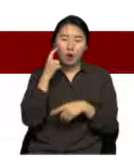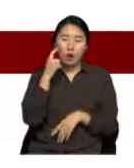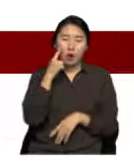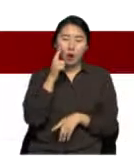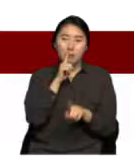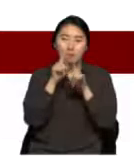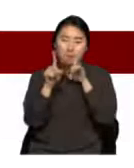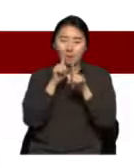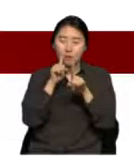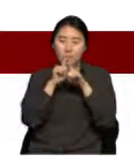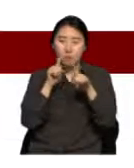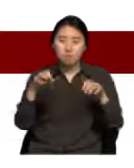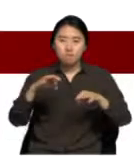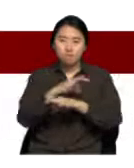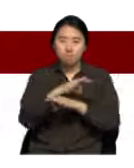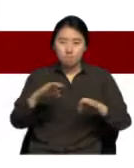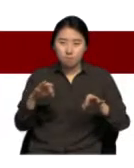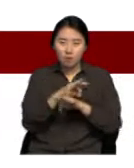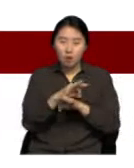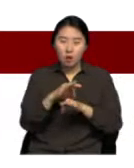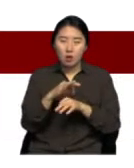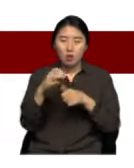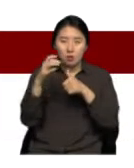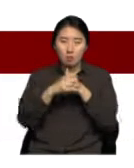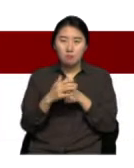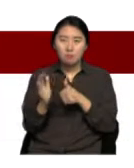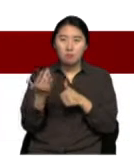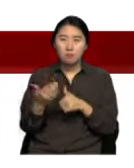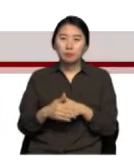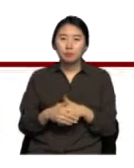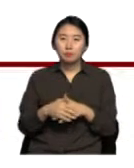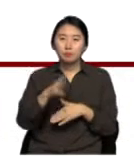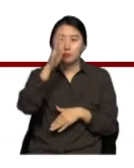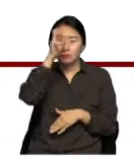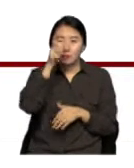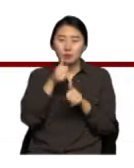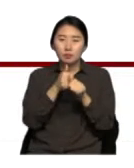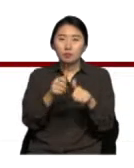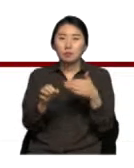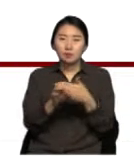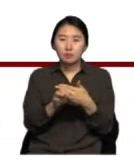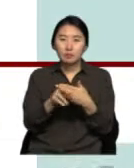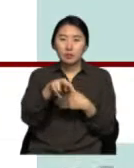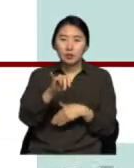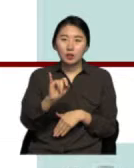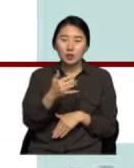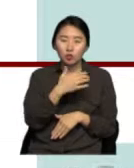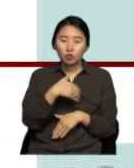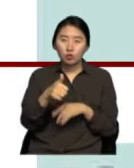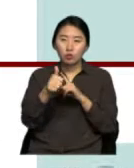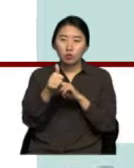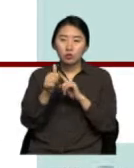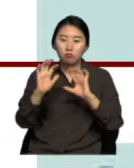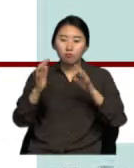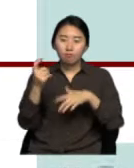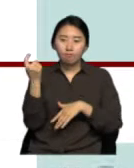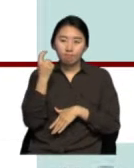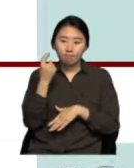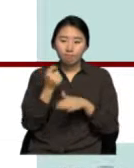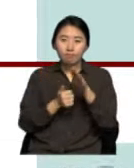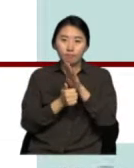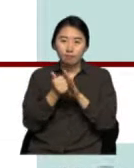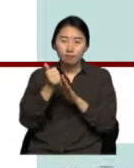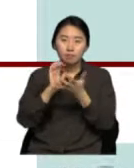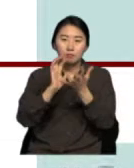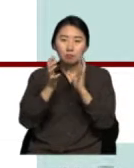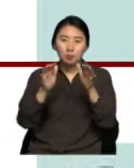공표하고 부정선거 운동을 한 혐의를 받고 있습니다. 경찰에 따르면 신 구청장은 국민의 소리와 서울희망포럼